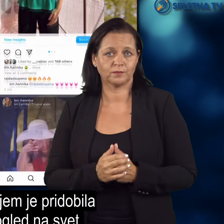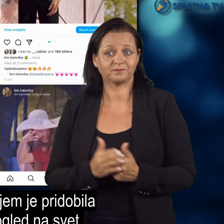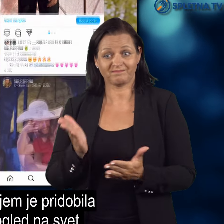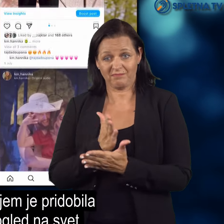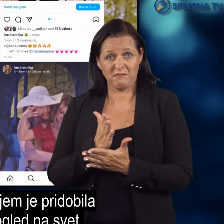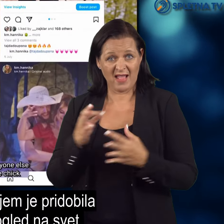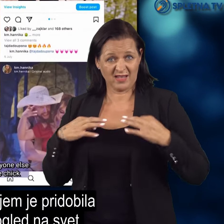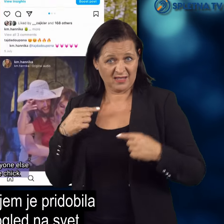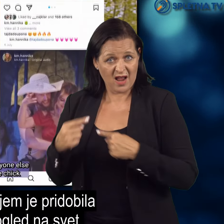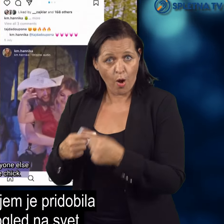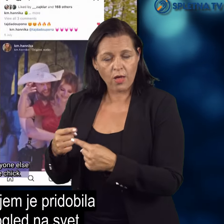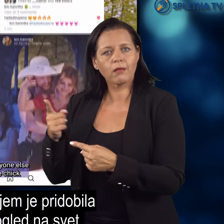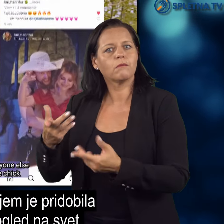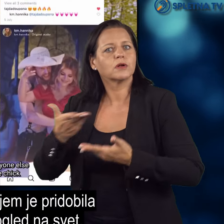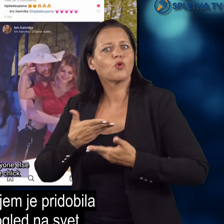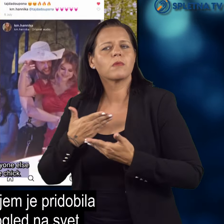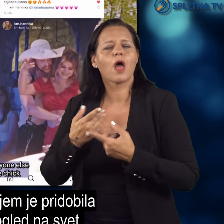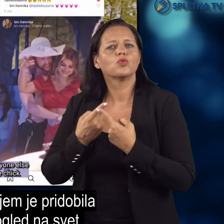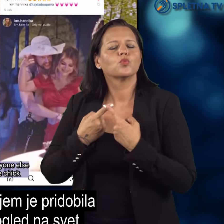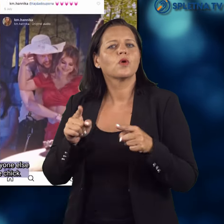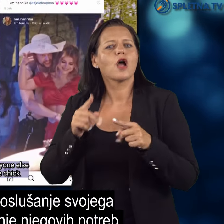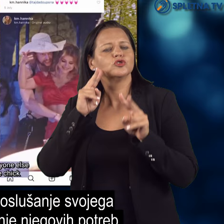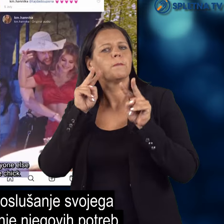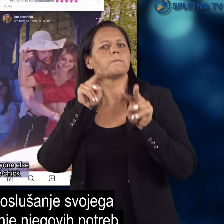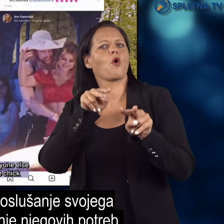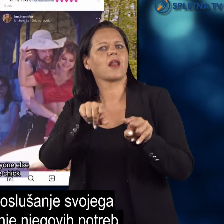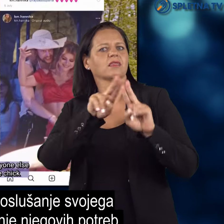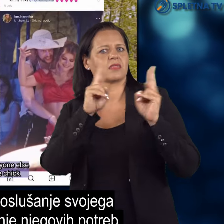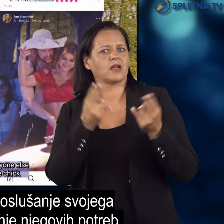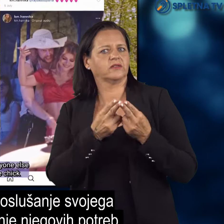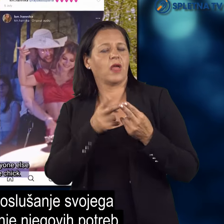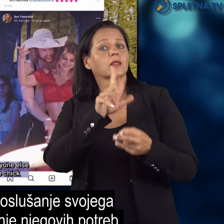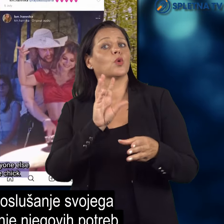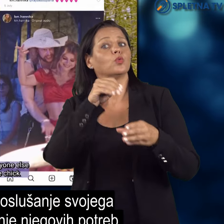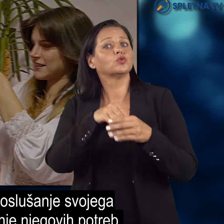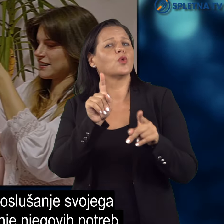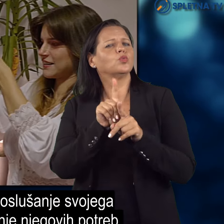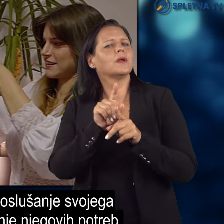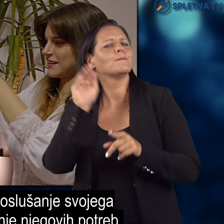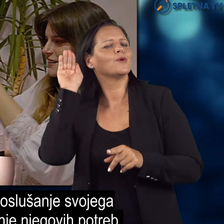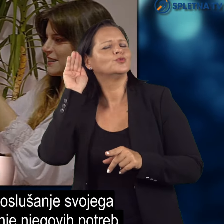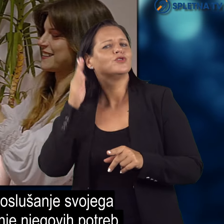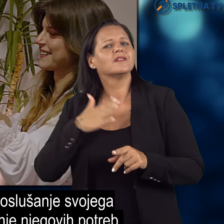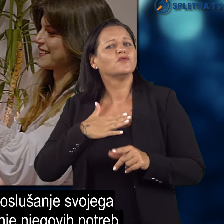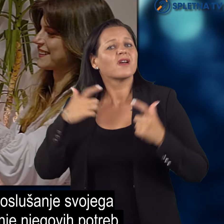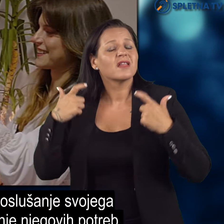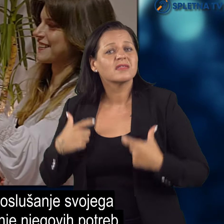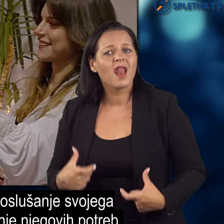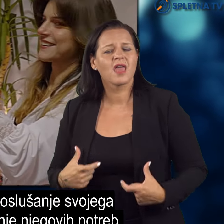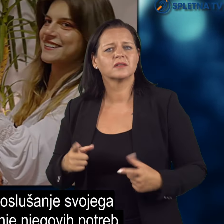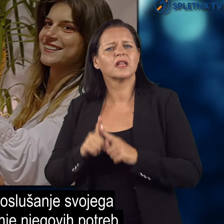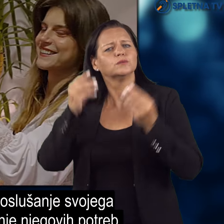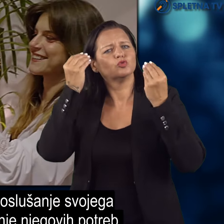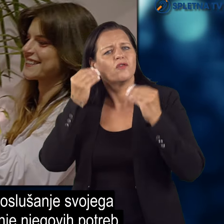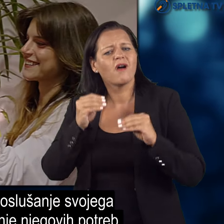je pridobila drugačen pogled na svet, ki vključuje tudi poslušanje svojega telesa in spoštovanje njegovih